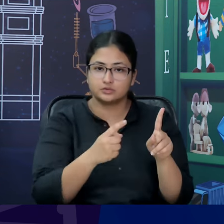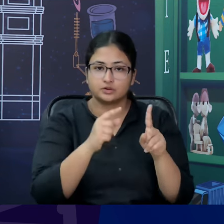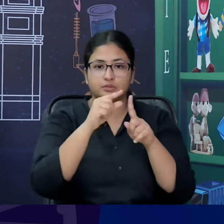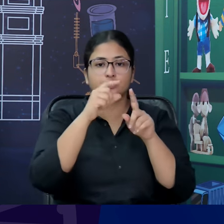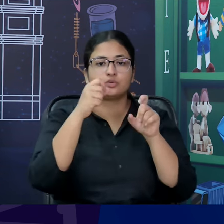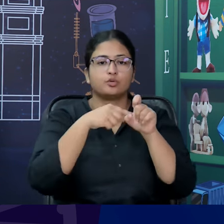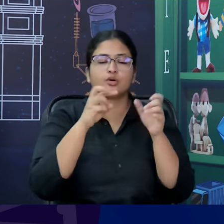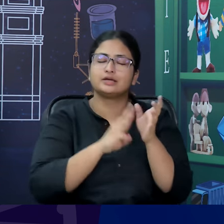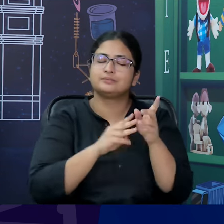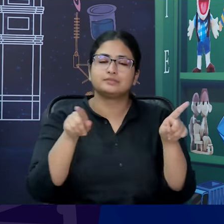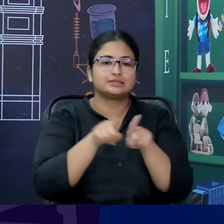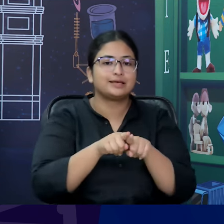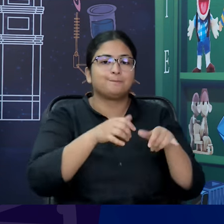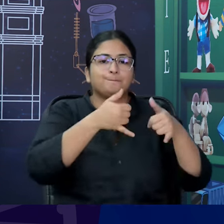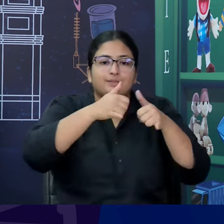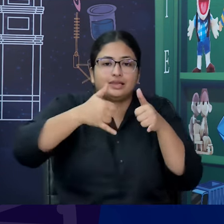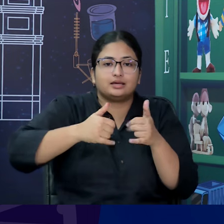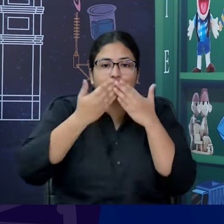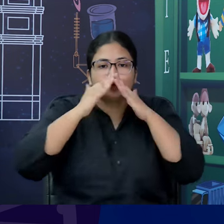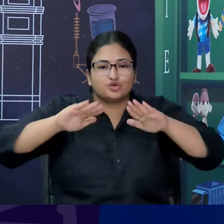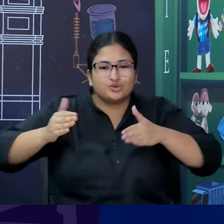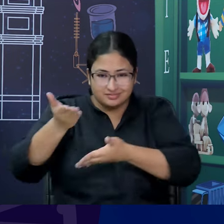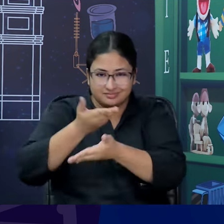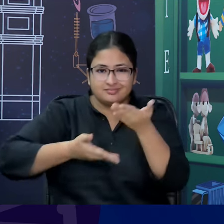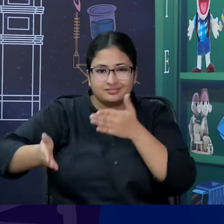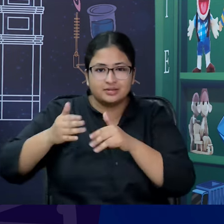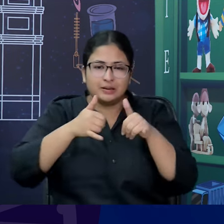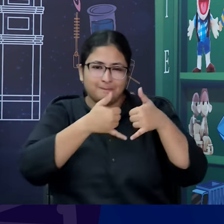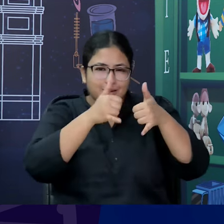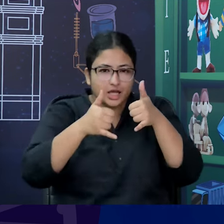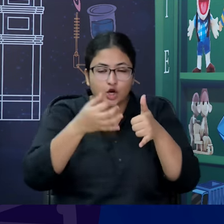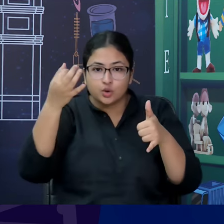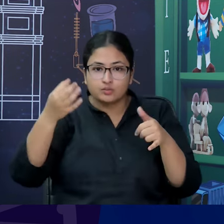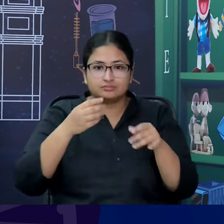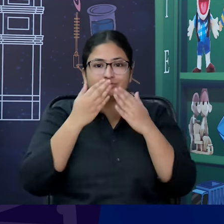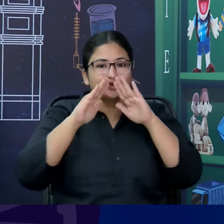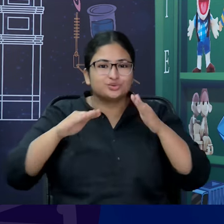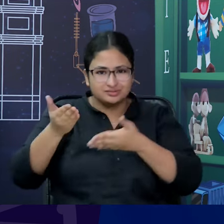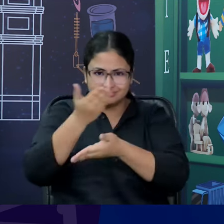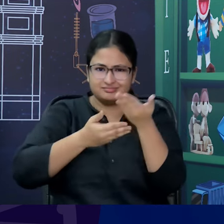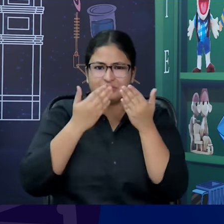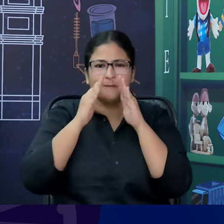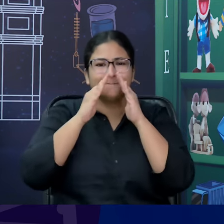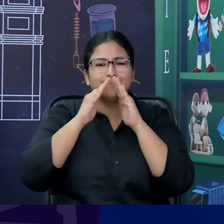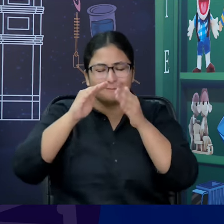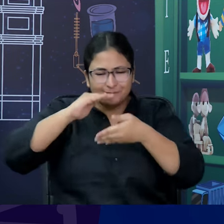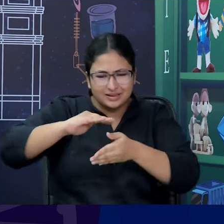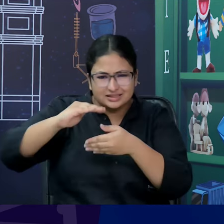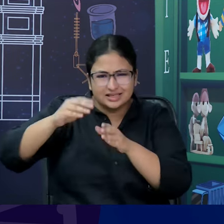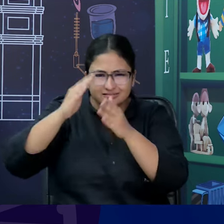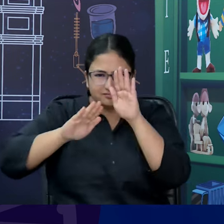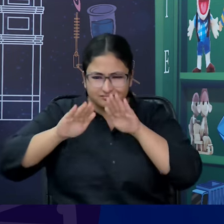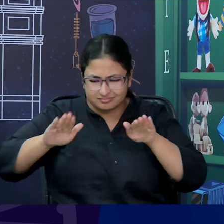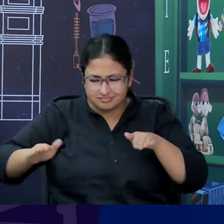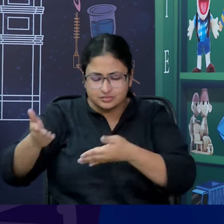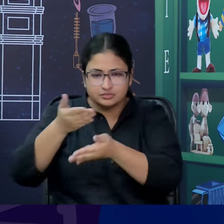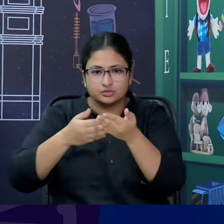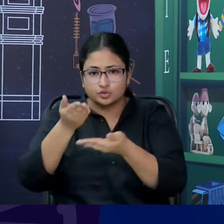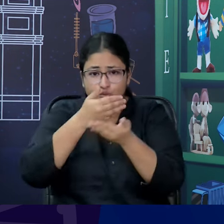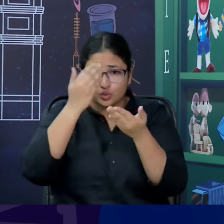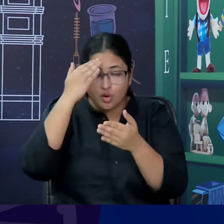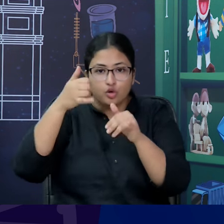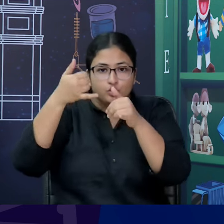बहाने बच्चे क्षण क्ण पलपल नए-नए खेल ईजाद कर लेते हैं नए-नए खेल वह खेलते रहते हैं हम